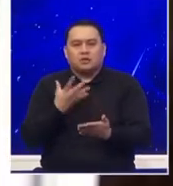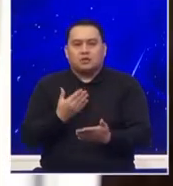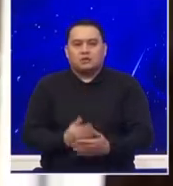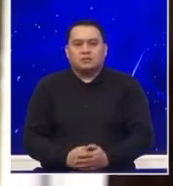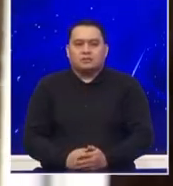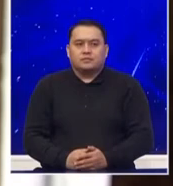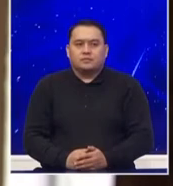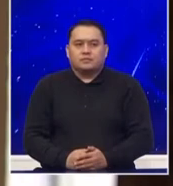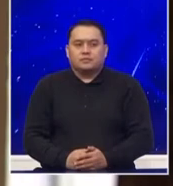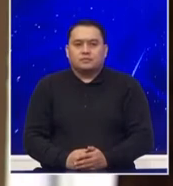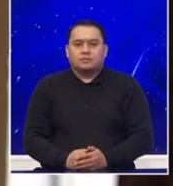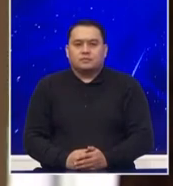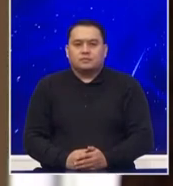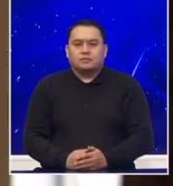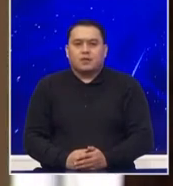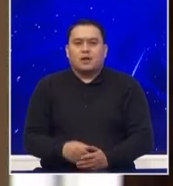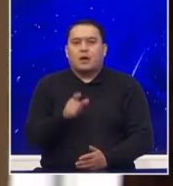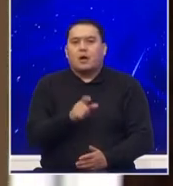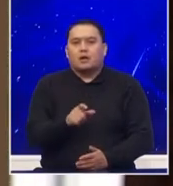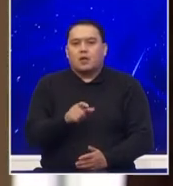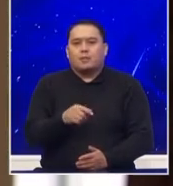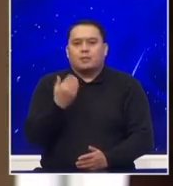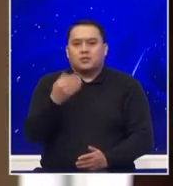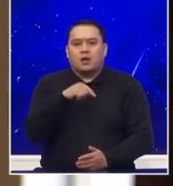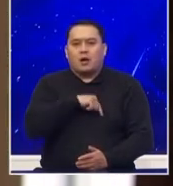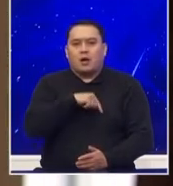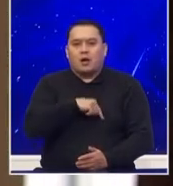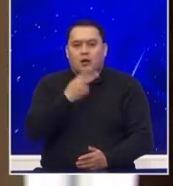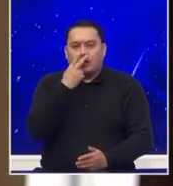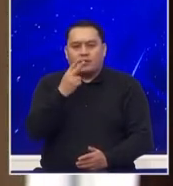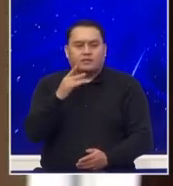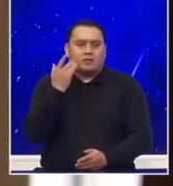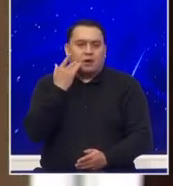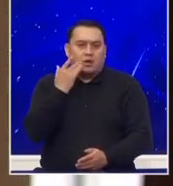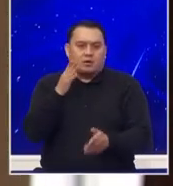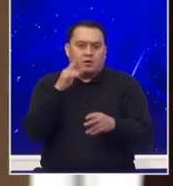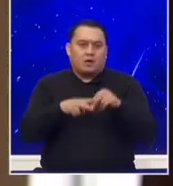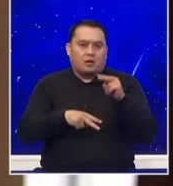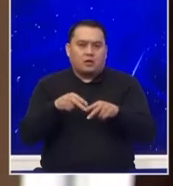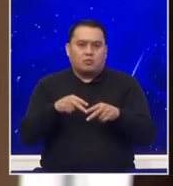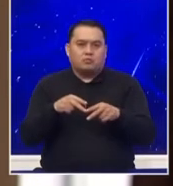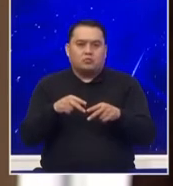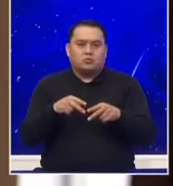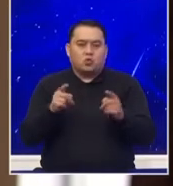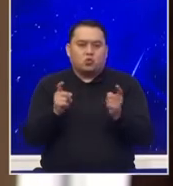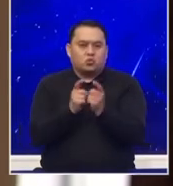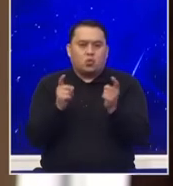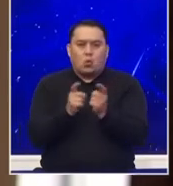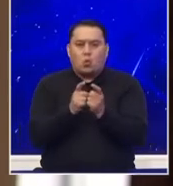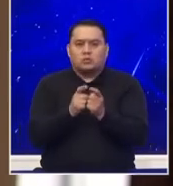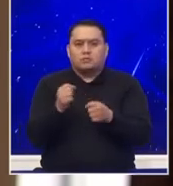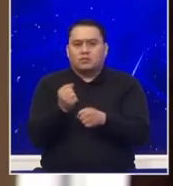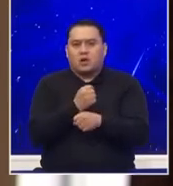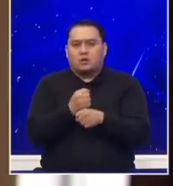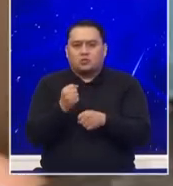Бейбіт өте мына адамның көңіліне қарап тұратын азаматта. Бір адаммен бір былай ерегесіп, жаңағыдай бір конфликтқа